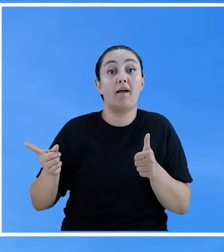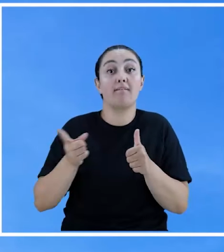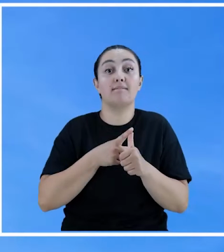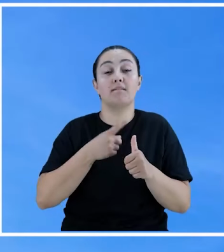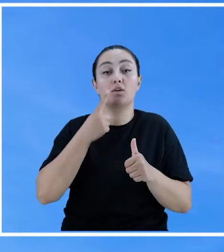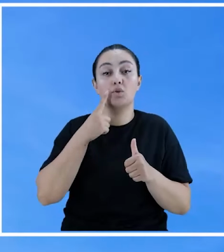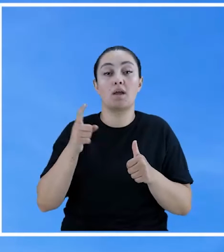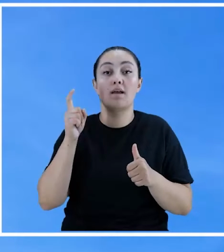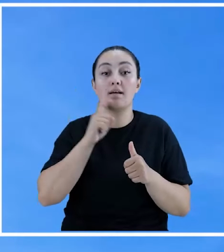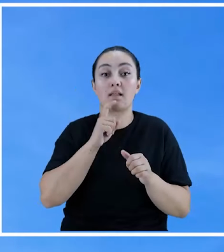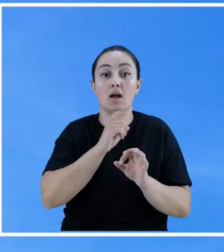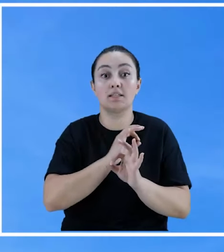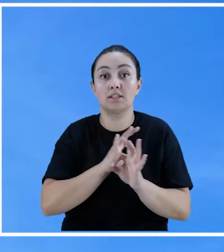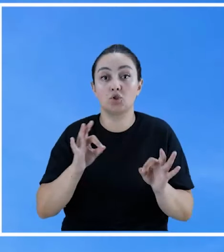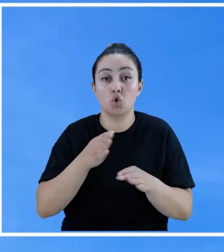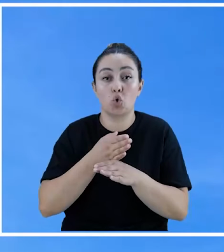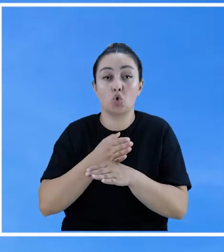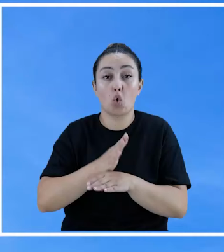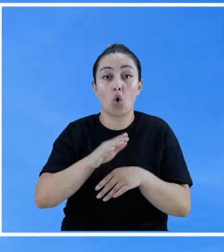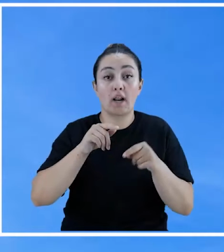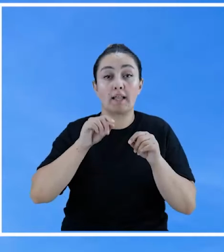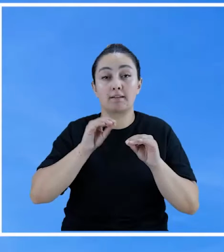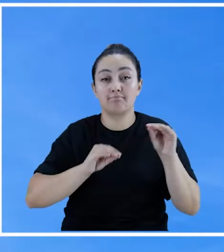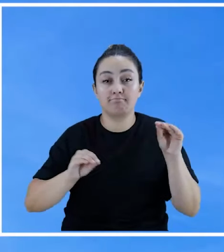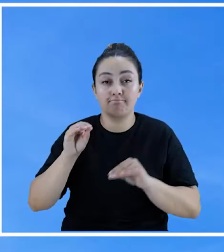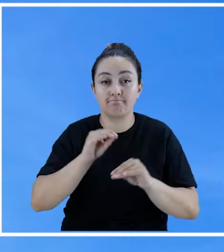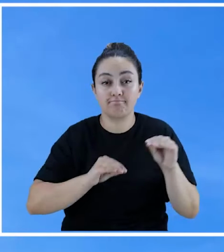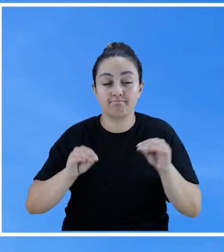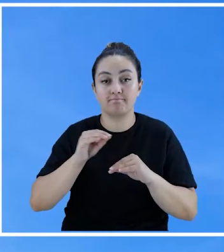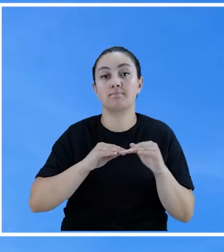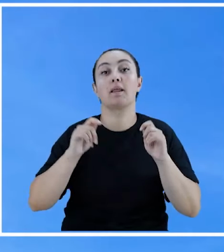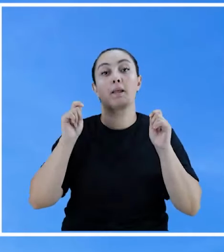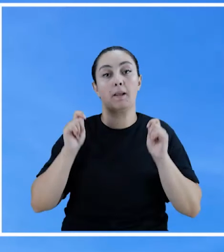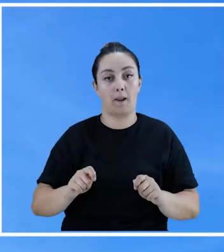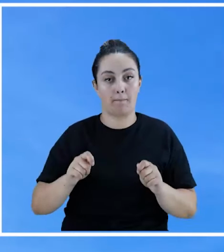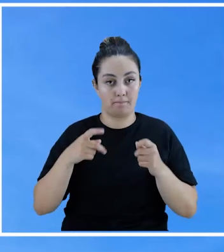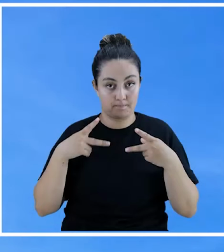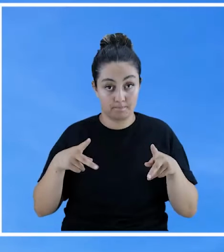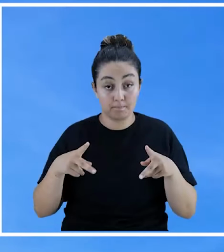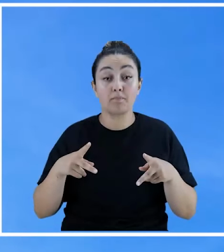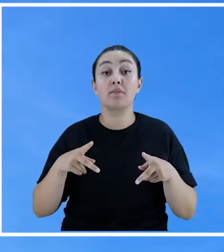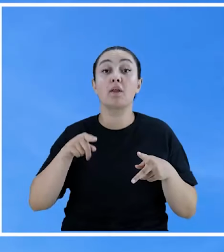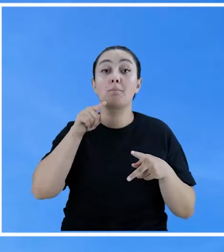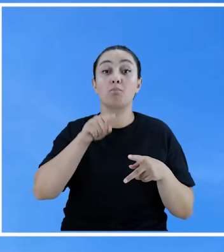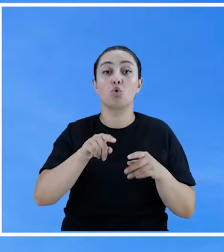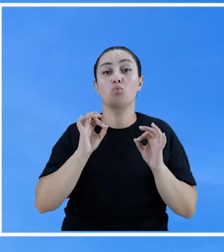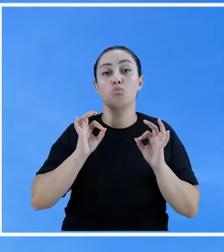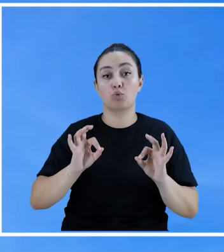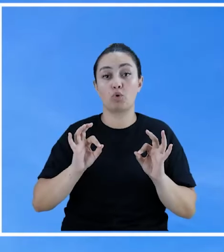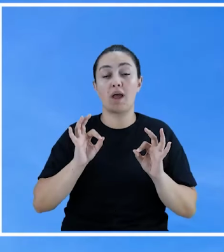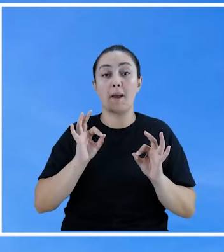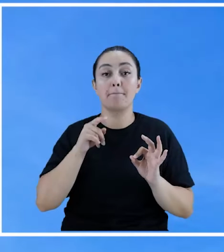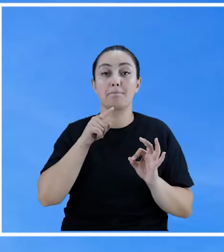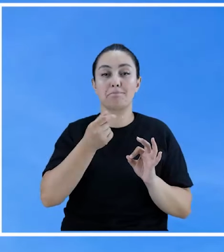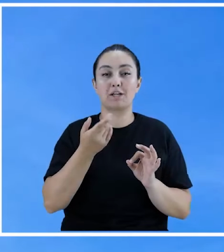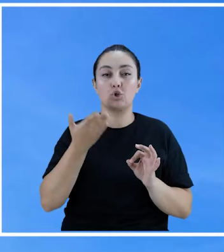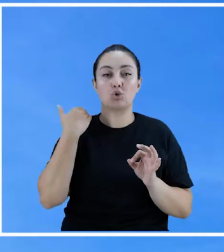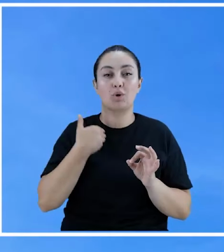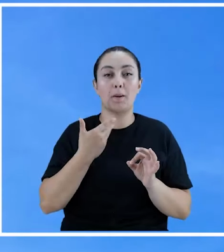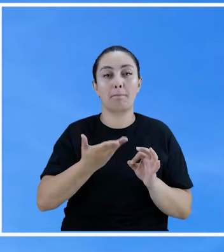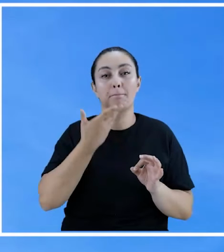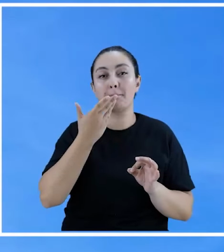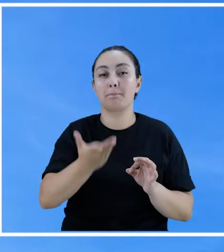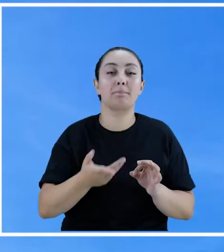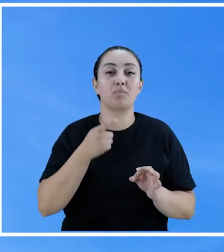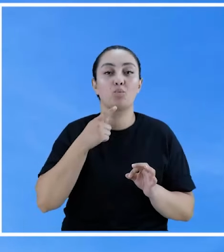baştan biz hatasız bir şekilde doğru bir tasarımla tasarlayabiliriz. Onun da mümkünü yine bu az önce bahsettiğim